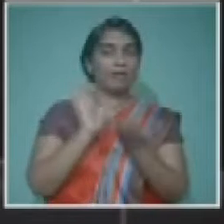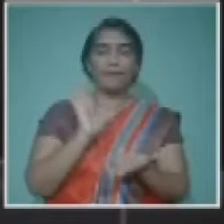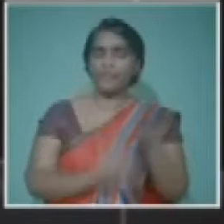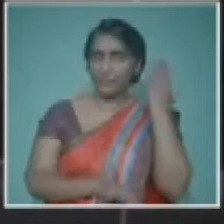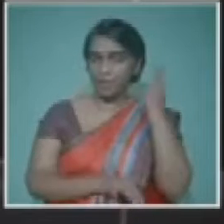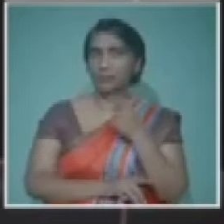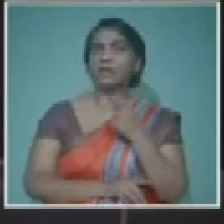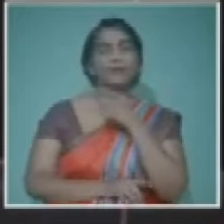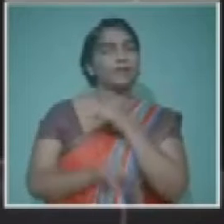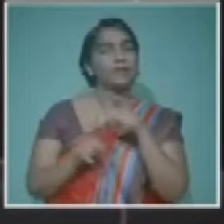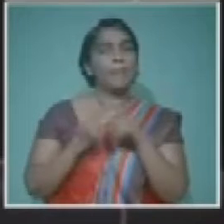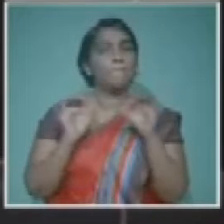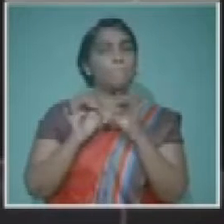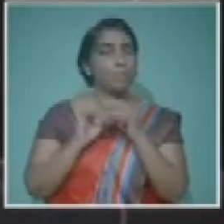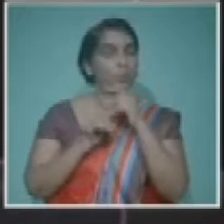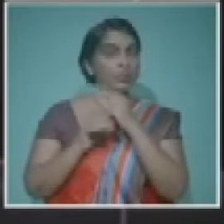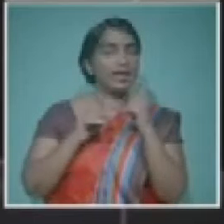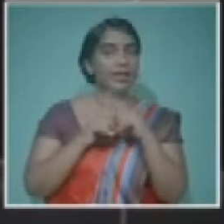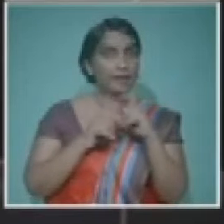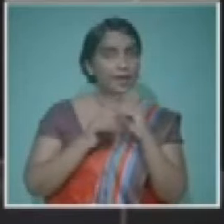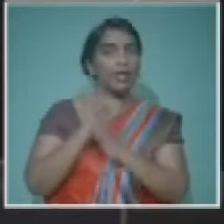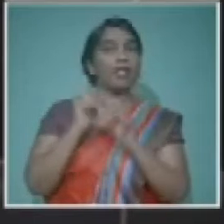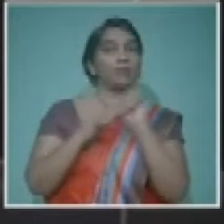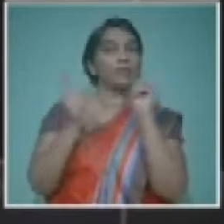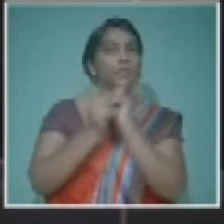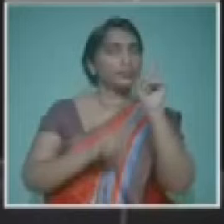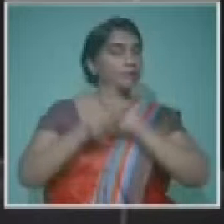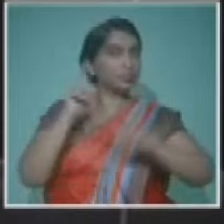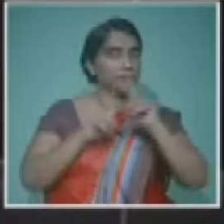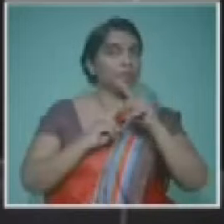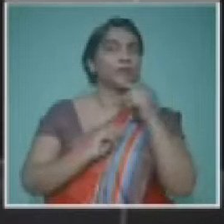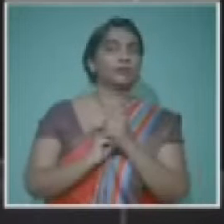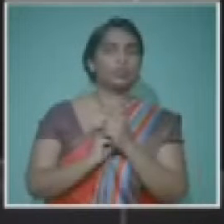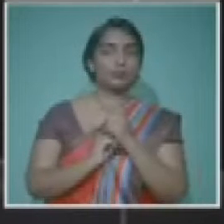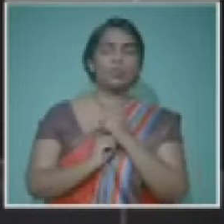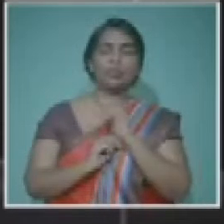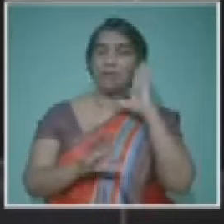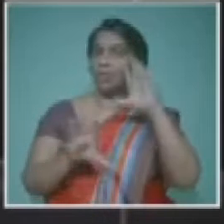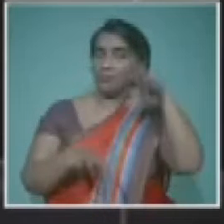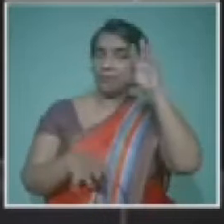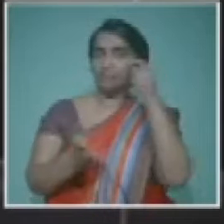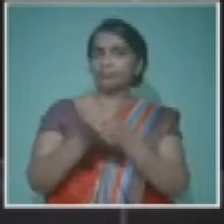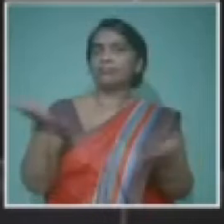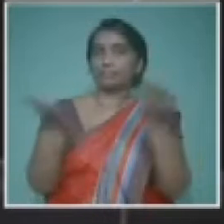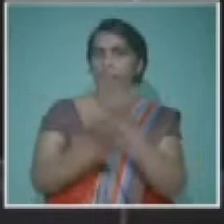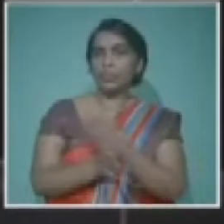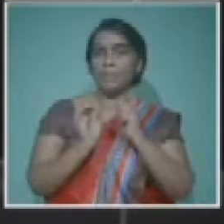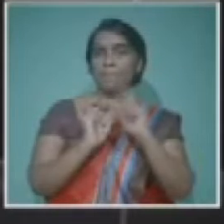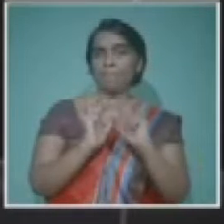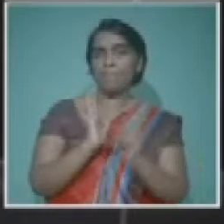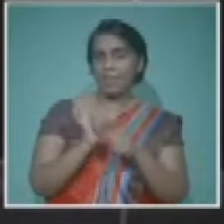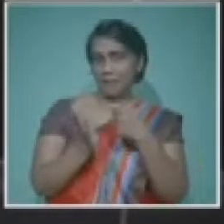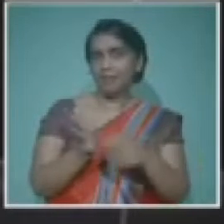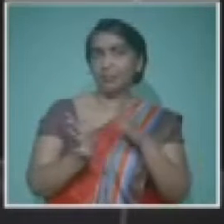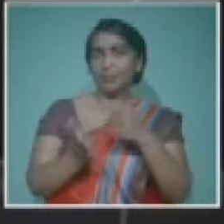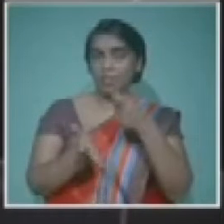කරගන්නට. ඒ වගේම බෙලරුසියාවේ අධ්‍යාපන අමාත්‍යාංශකම සාකච්ඡා කිරීමේදී අවුතා ගිවිසුමට එළඹෙන්න කැටුම්පත සකස් කරලා තිනවා.